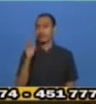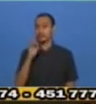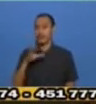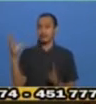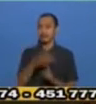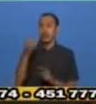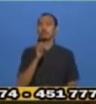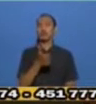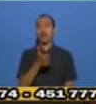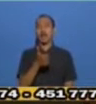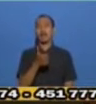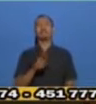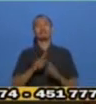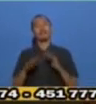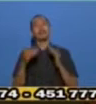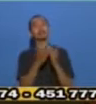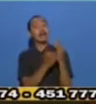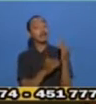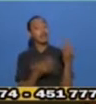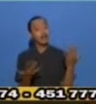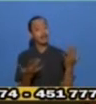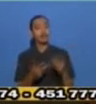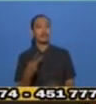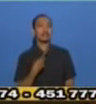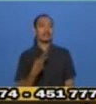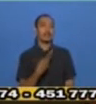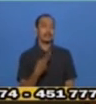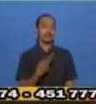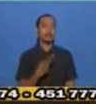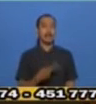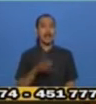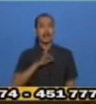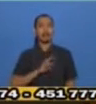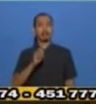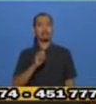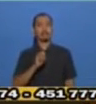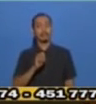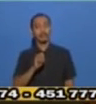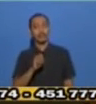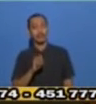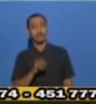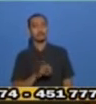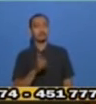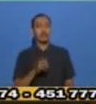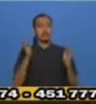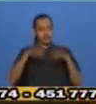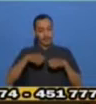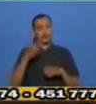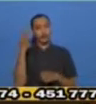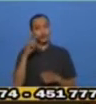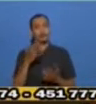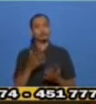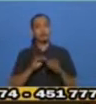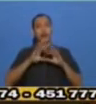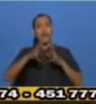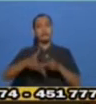semua bersepakat dan berniat bahwa kita ini akan meminimalisir pandemi ini, kan gitu ya. Nah ini